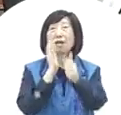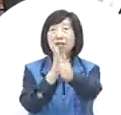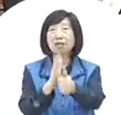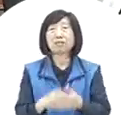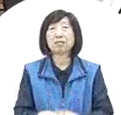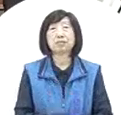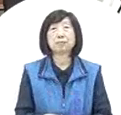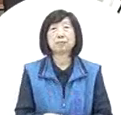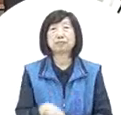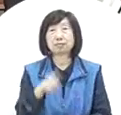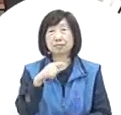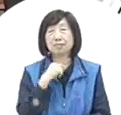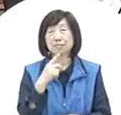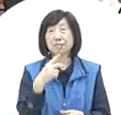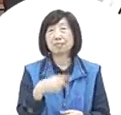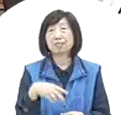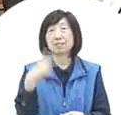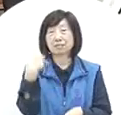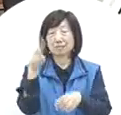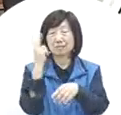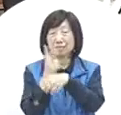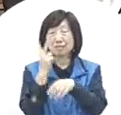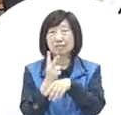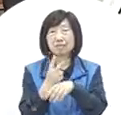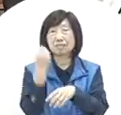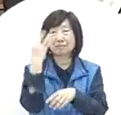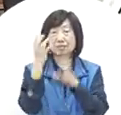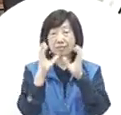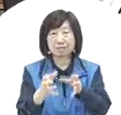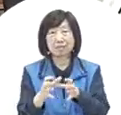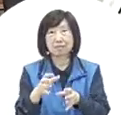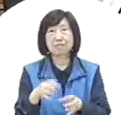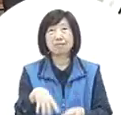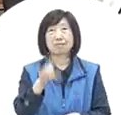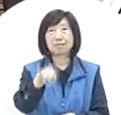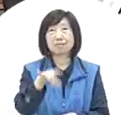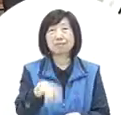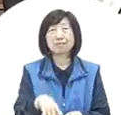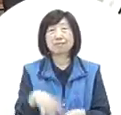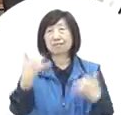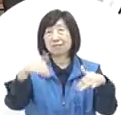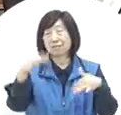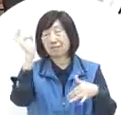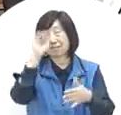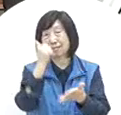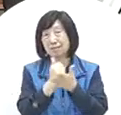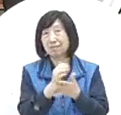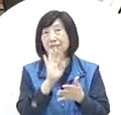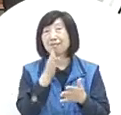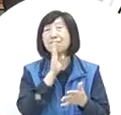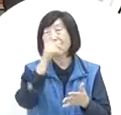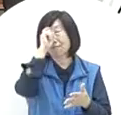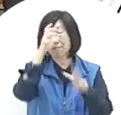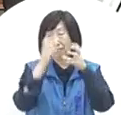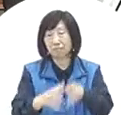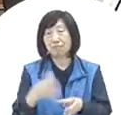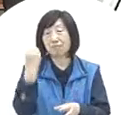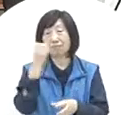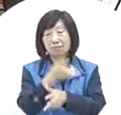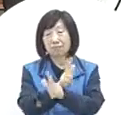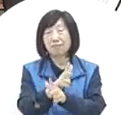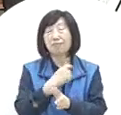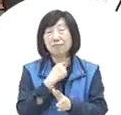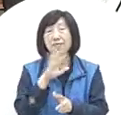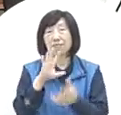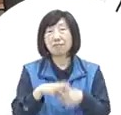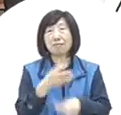就是说你还有2站。新巡要新设立的一个新卫中心，你还没找到站点，我希望有一站在板桥，因为我们